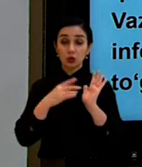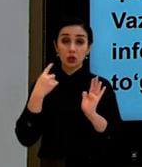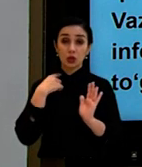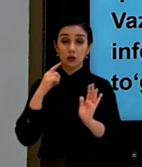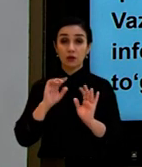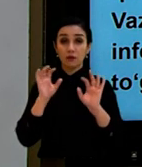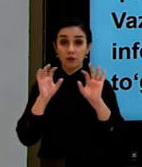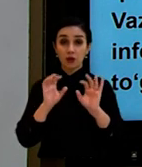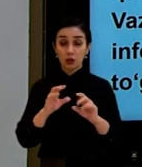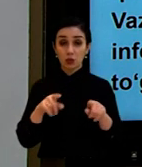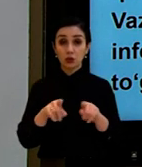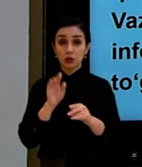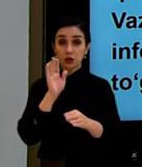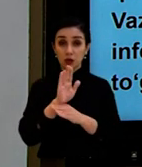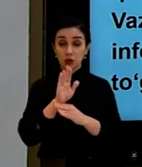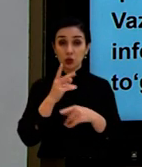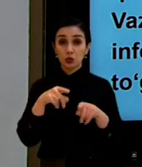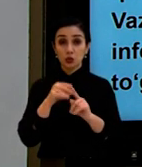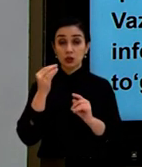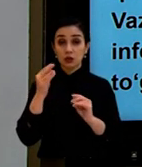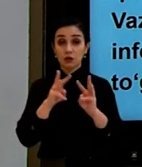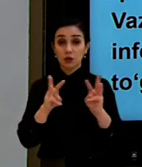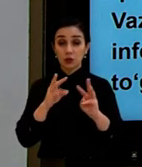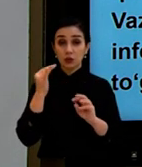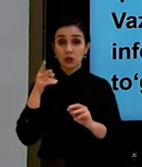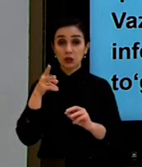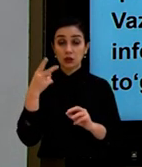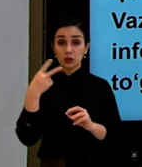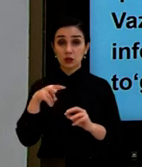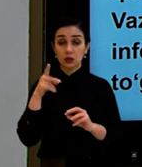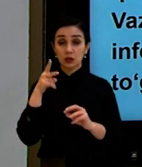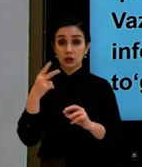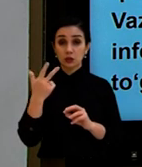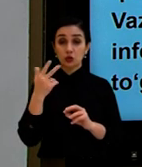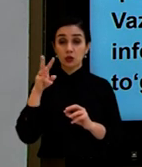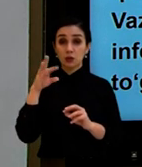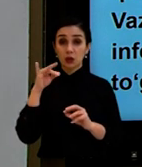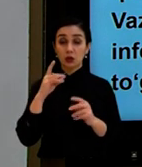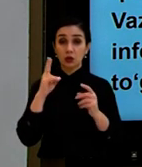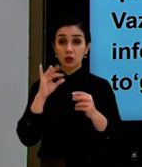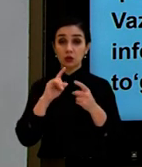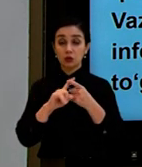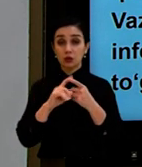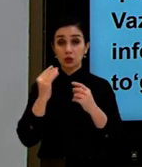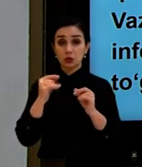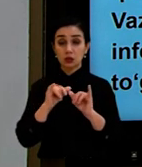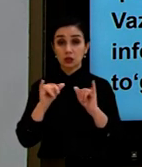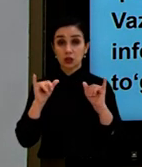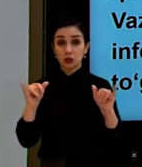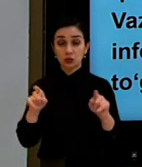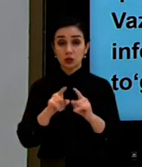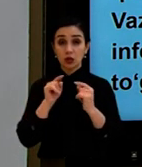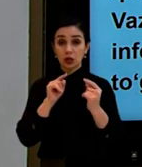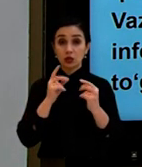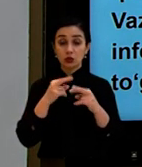5969-sonli farmoni va Vazirlar Mahkamasining 2020 yil 23-martdagi koronavirus infeksiyasi tarqalishiga